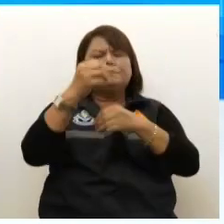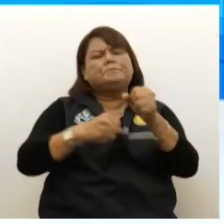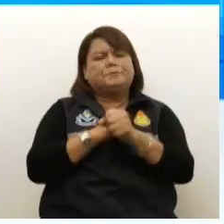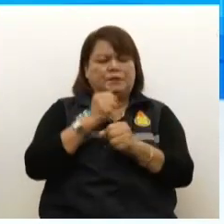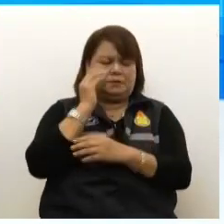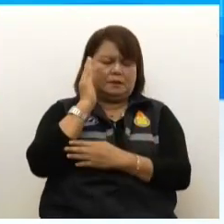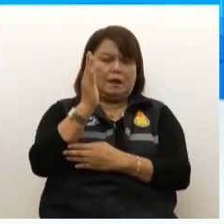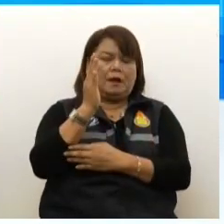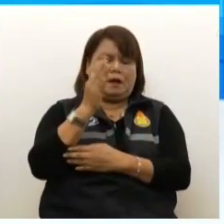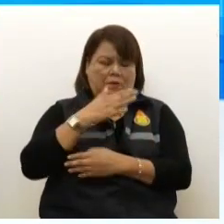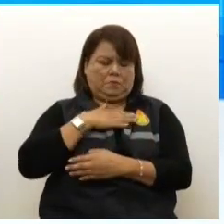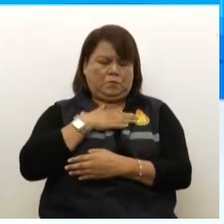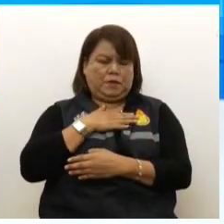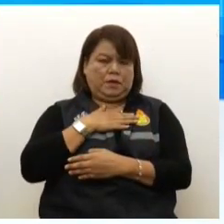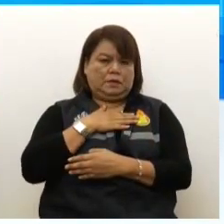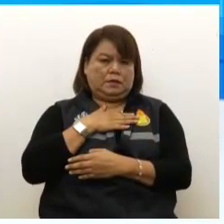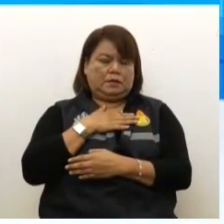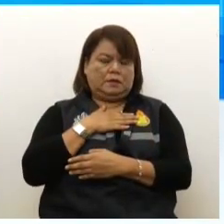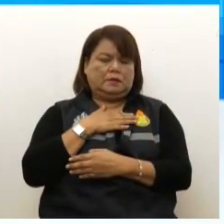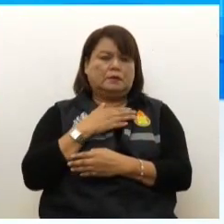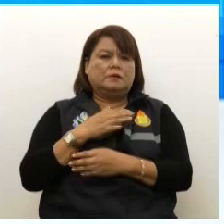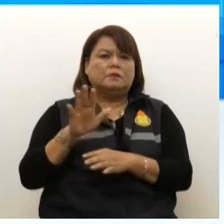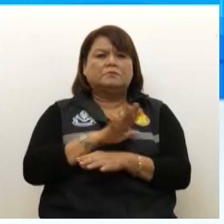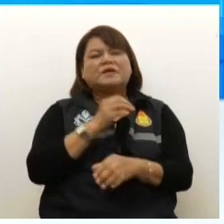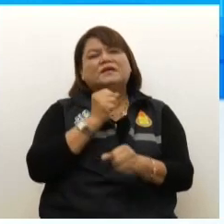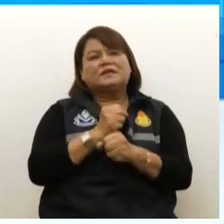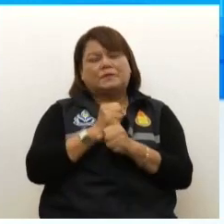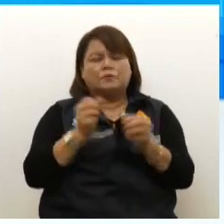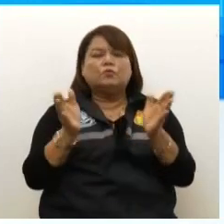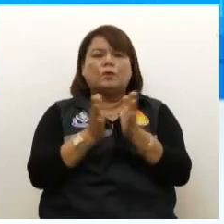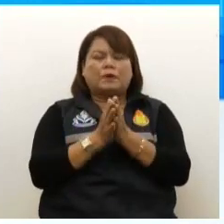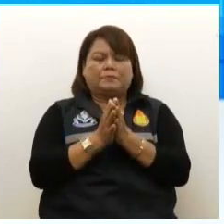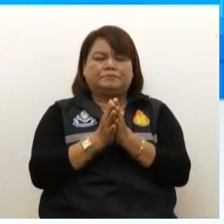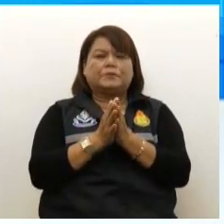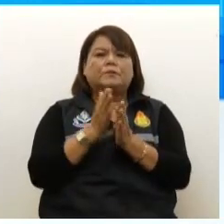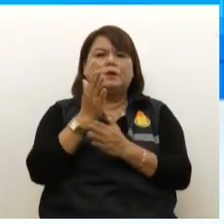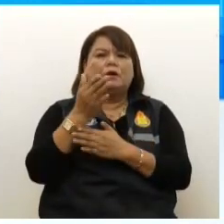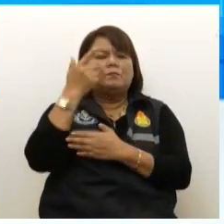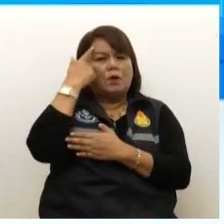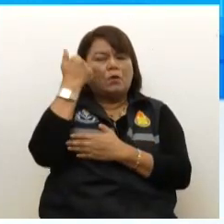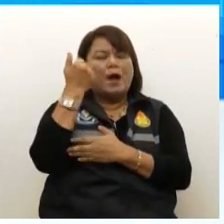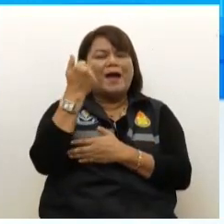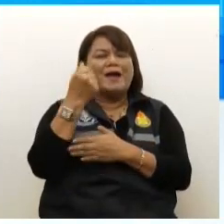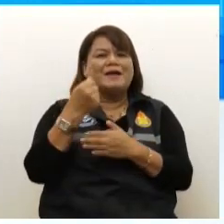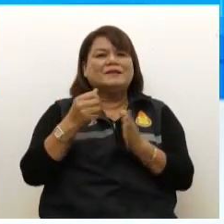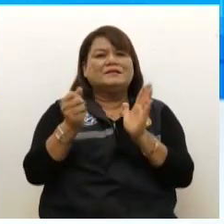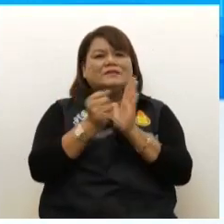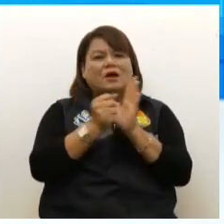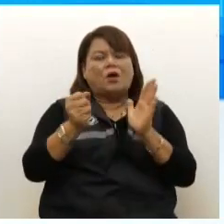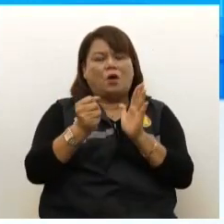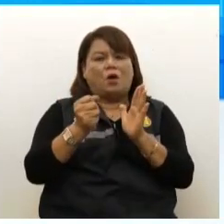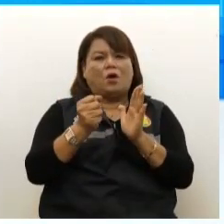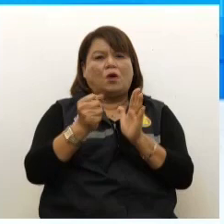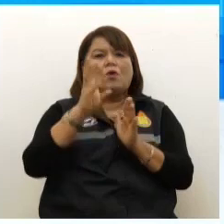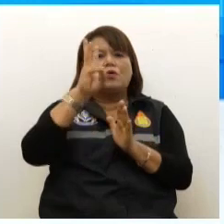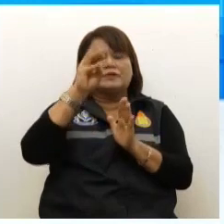ะครับแม้ว่าผมเองนะครับจะยังไม่ได้ปฏิบัติภารกิจร่วมกับท่านนะครับเพราะจะเกษียณอายุในช่วงเดือนกันย